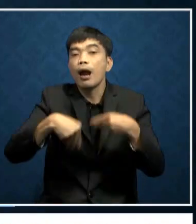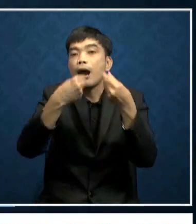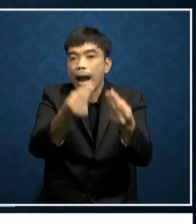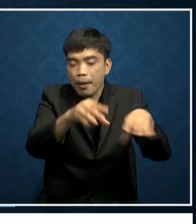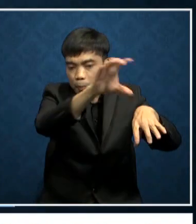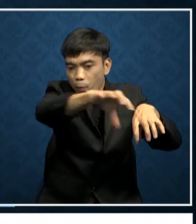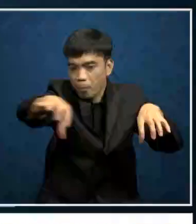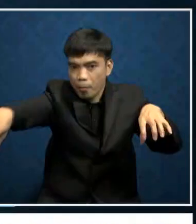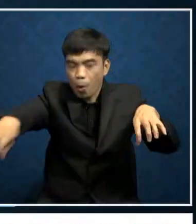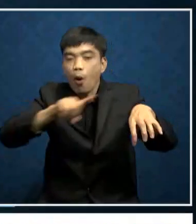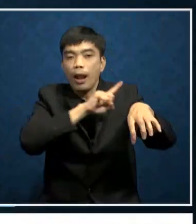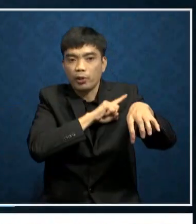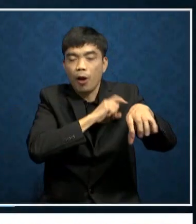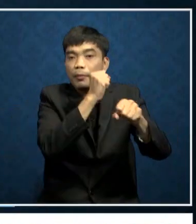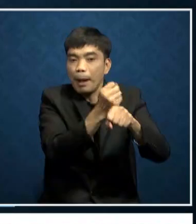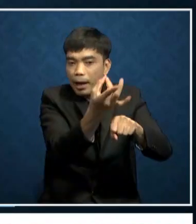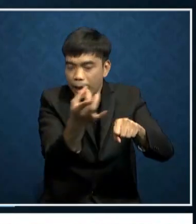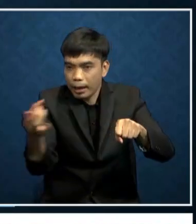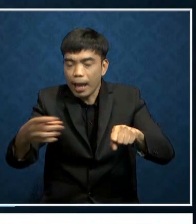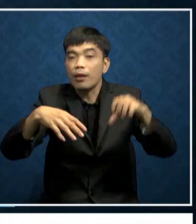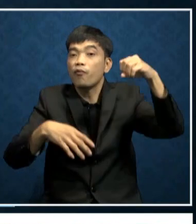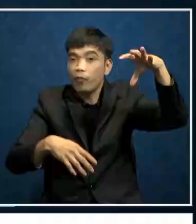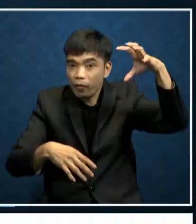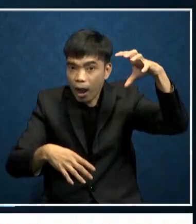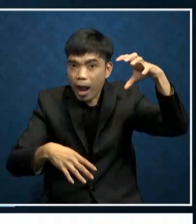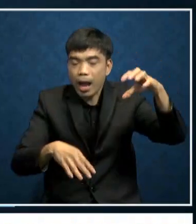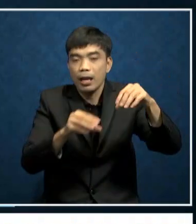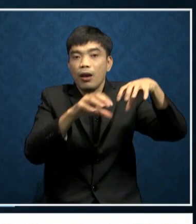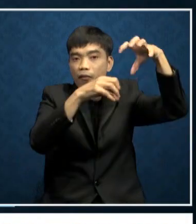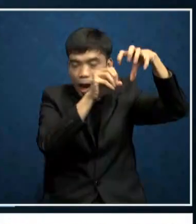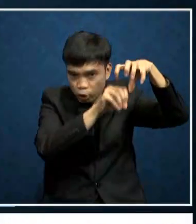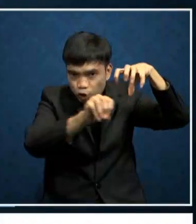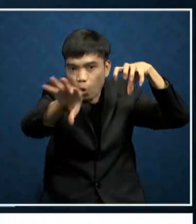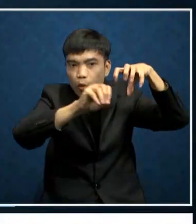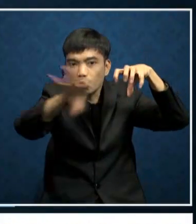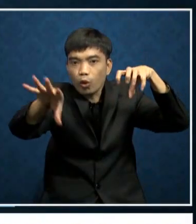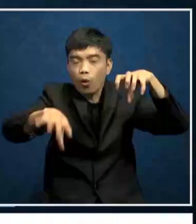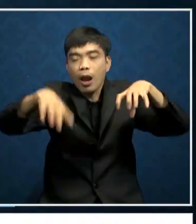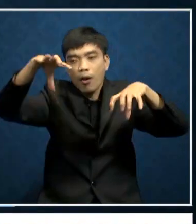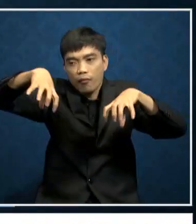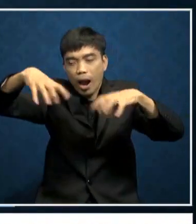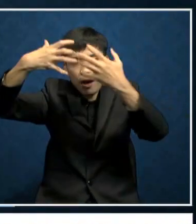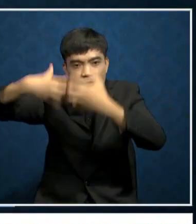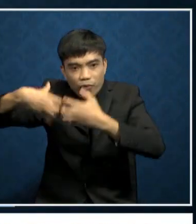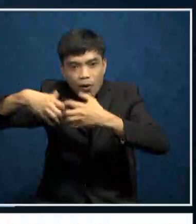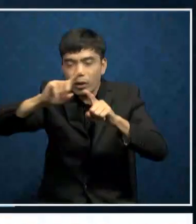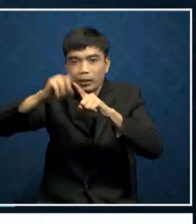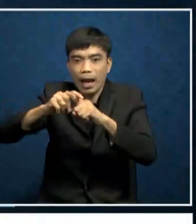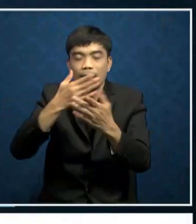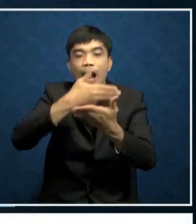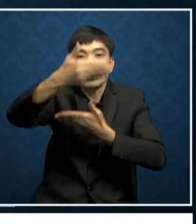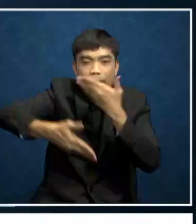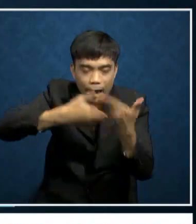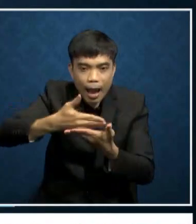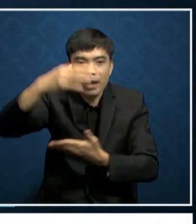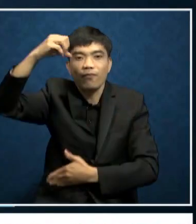กิจการนะครับทั้งกิจการไฟฟ้ากิจการระบบส่งไฟฟ้ากิจการควบคุมระบบไฟฟ้ากิจการระบบจำหน่ายกิจการจำหน่าย